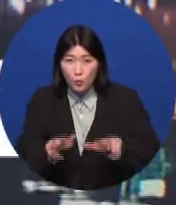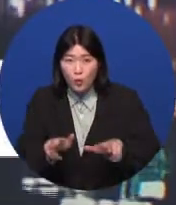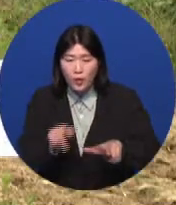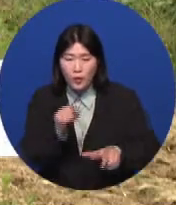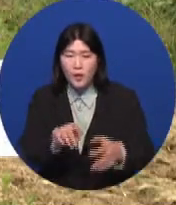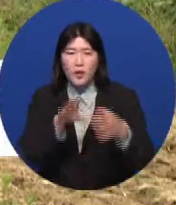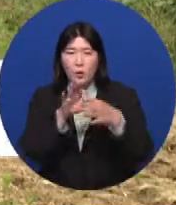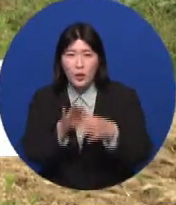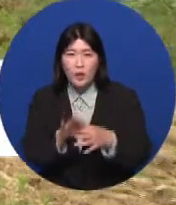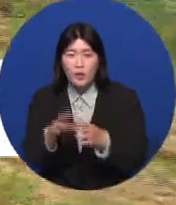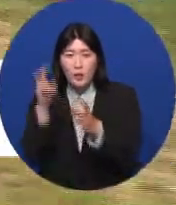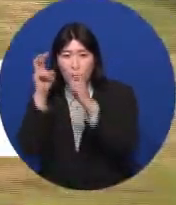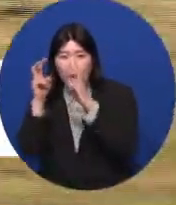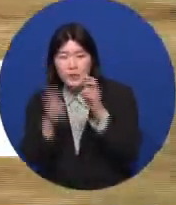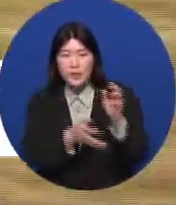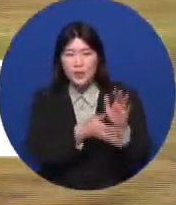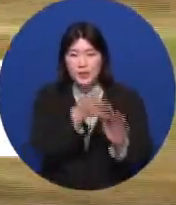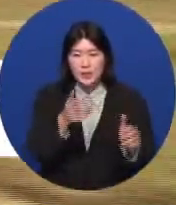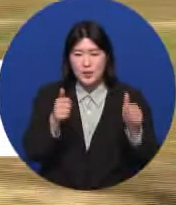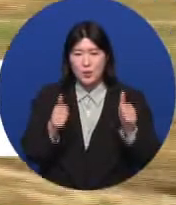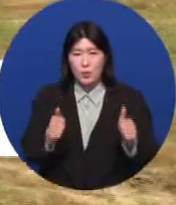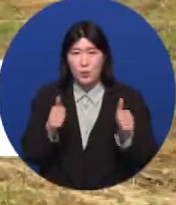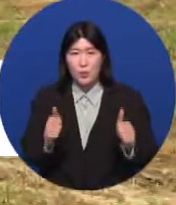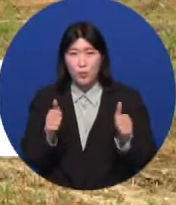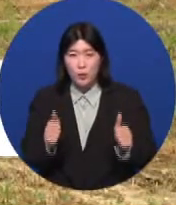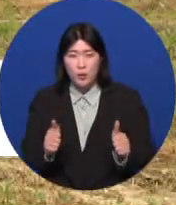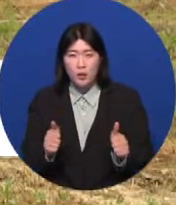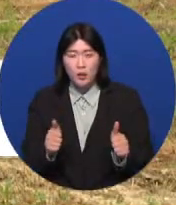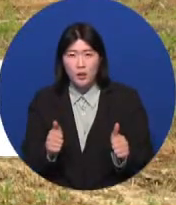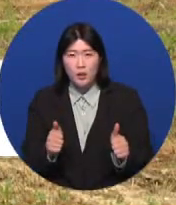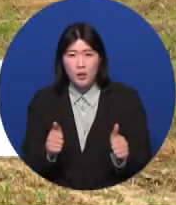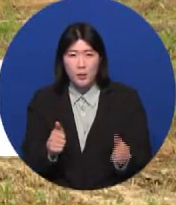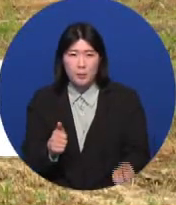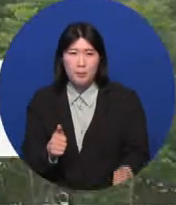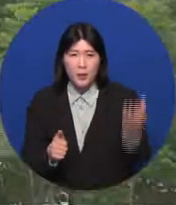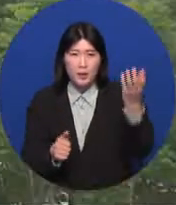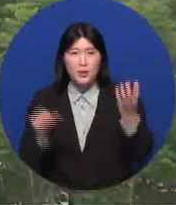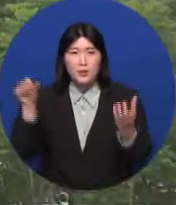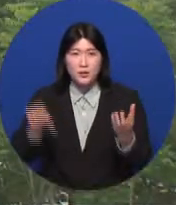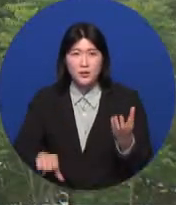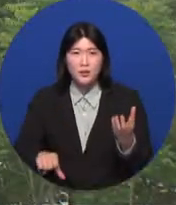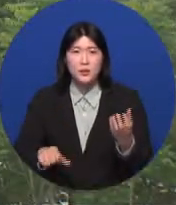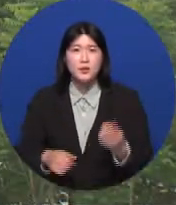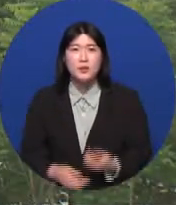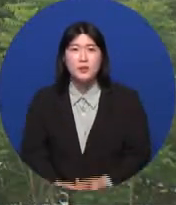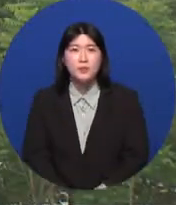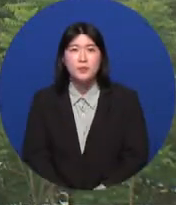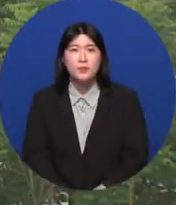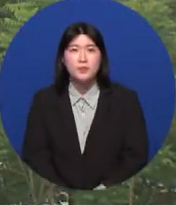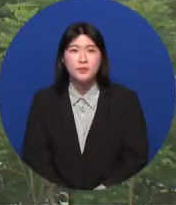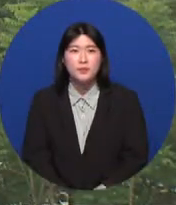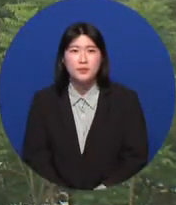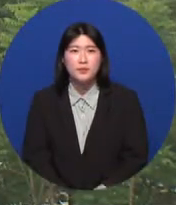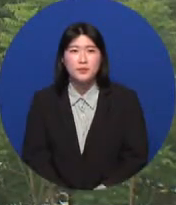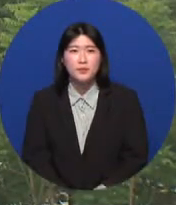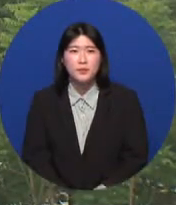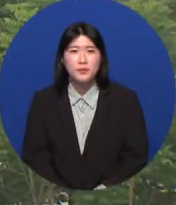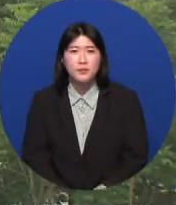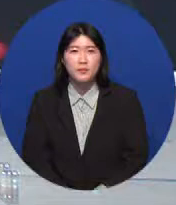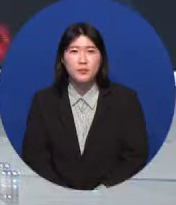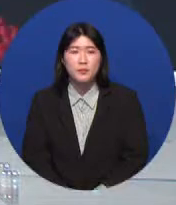건설을 포함한 민간 특례 사업을 취소한 대전시에 처분이 정당하다는 항소심 판결이 나왔습니다